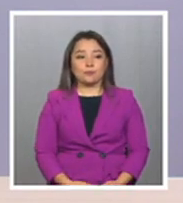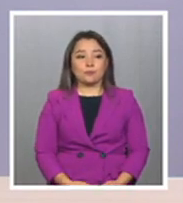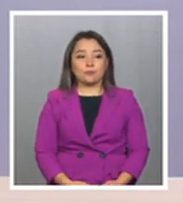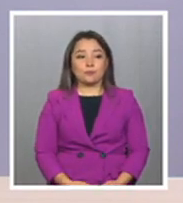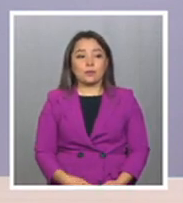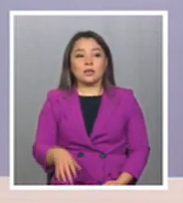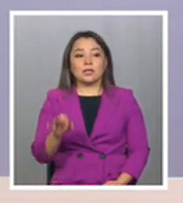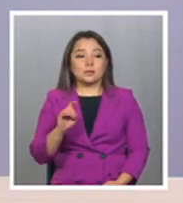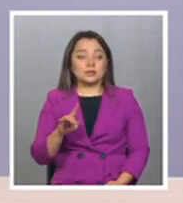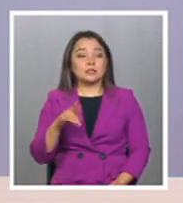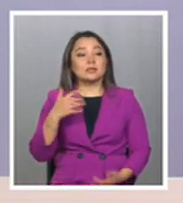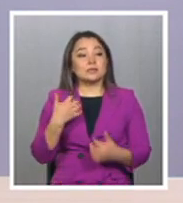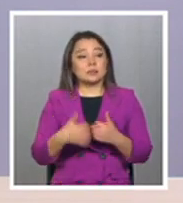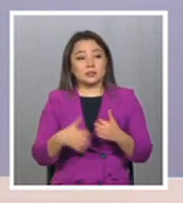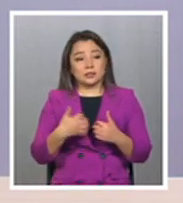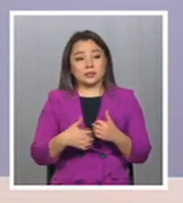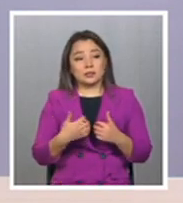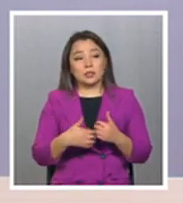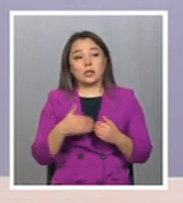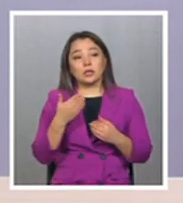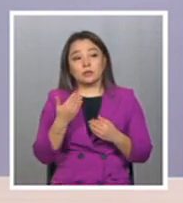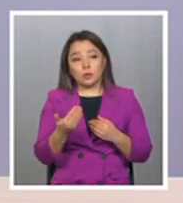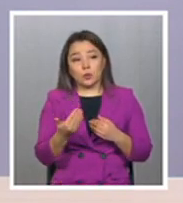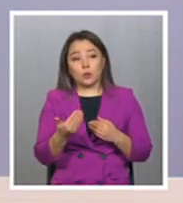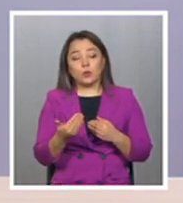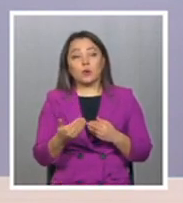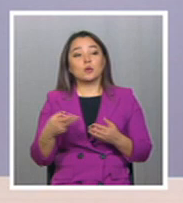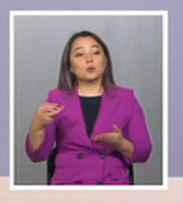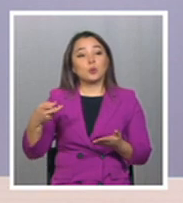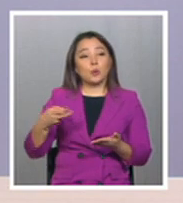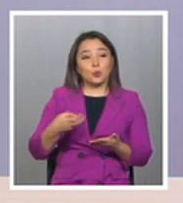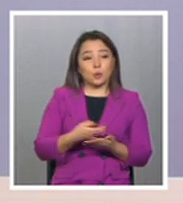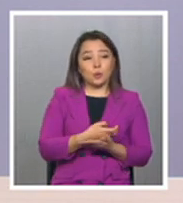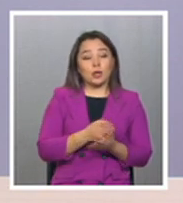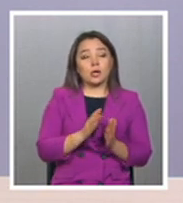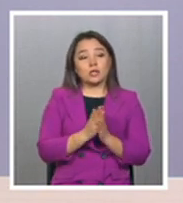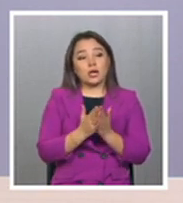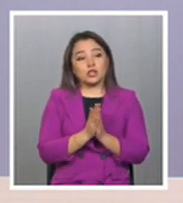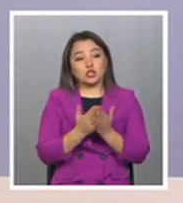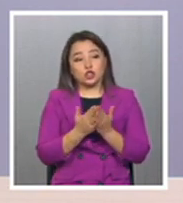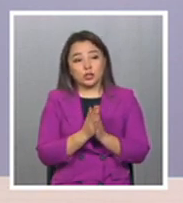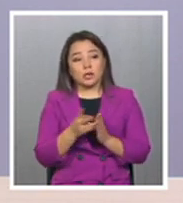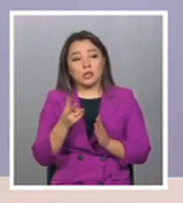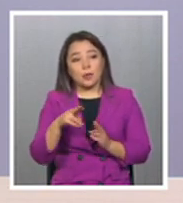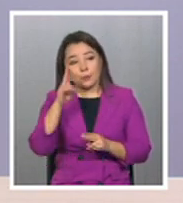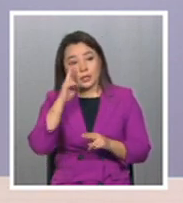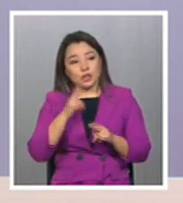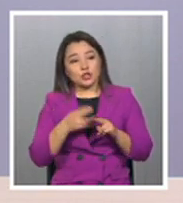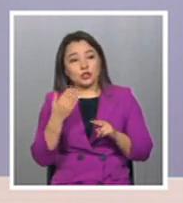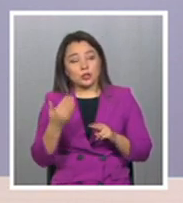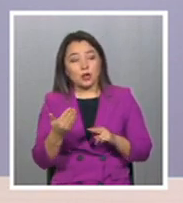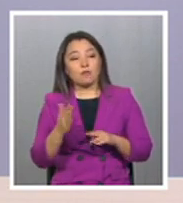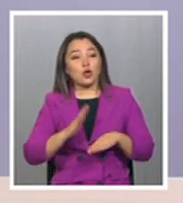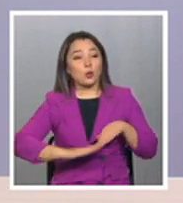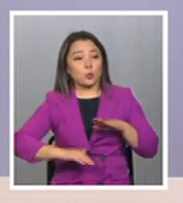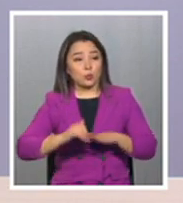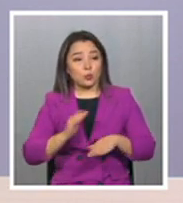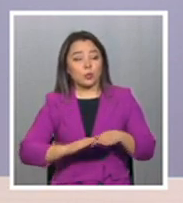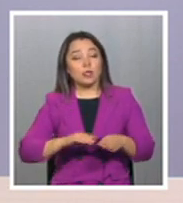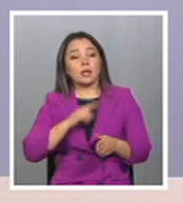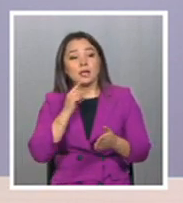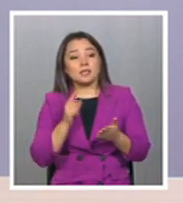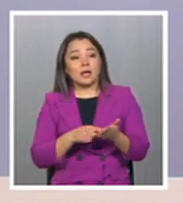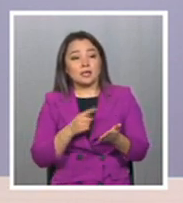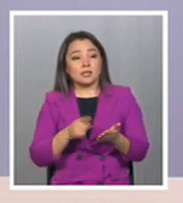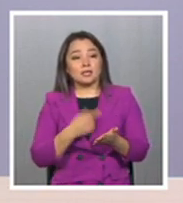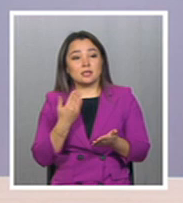Из серединки, в нее, с горки, на книжке, для братишки, в руку, на